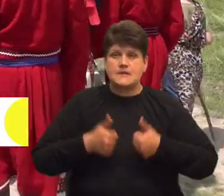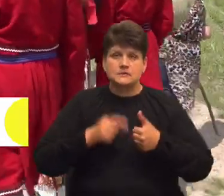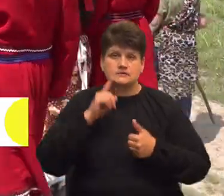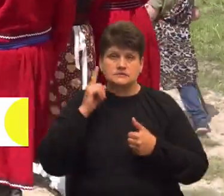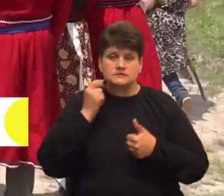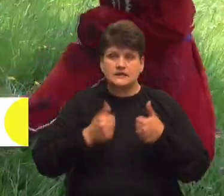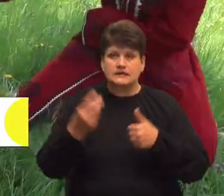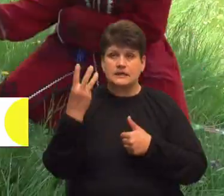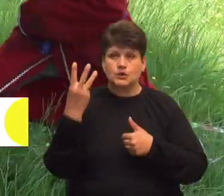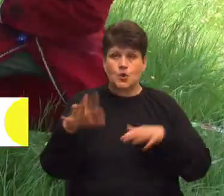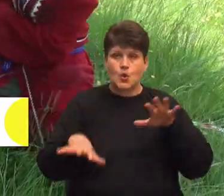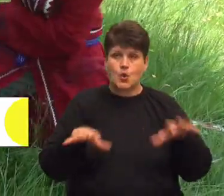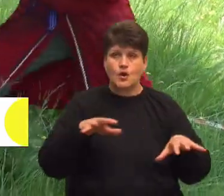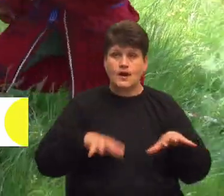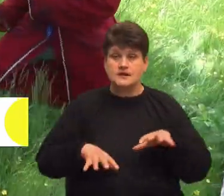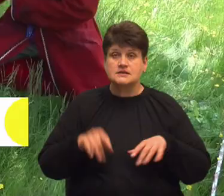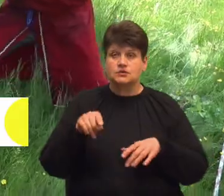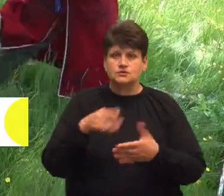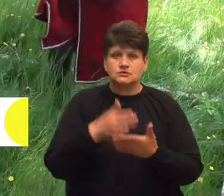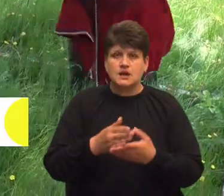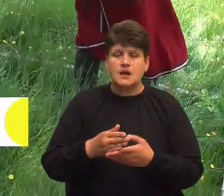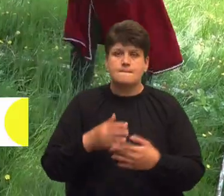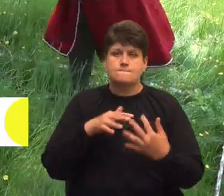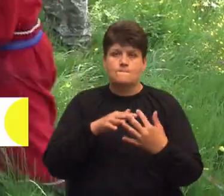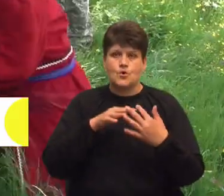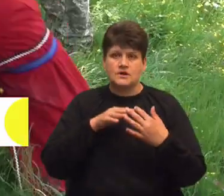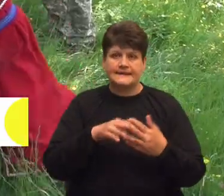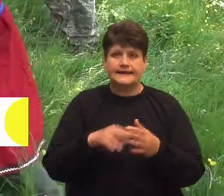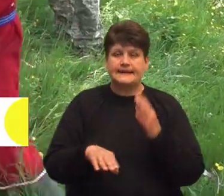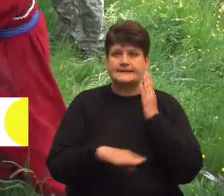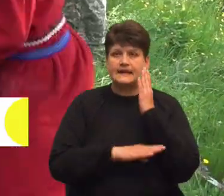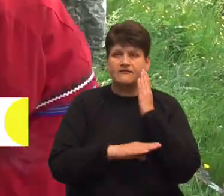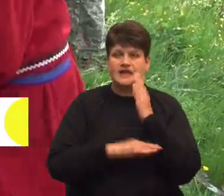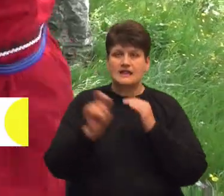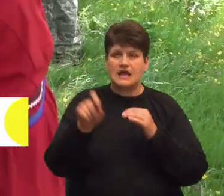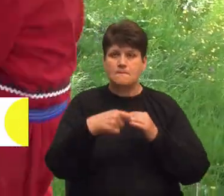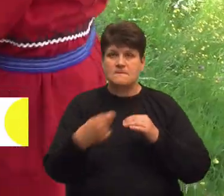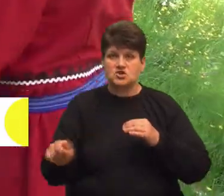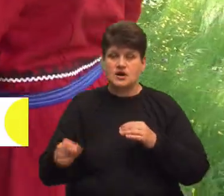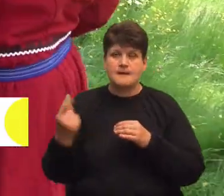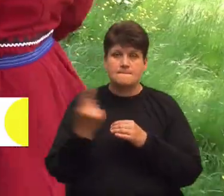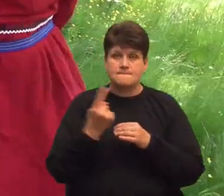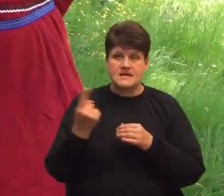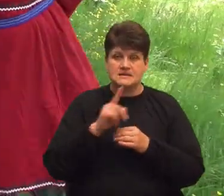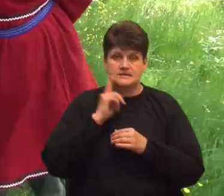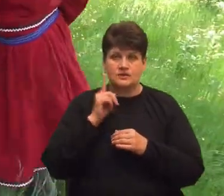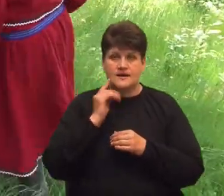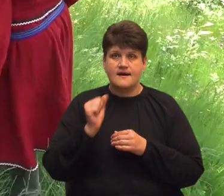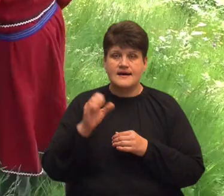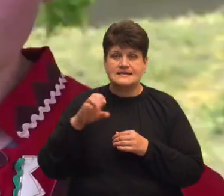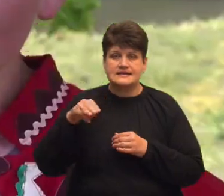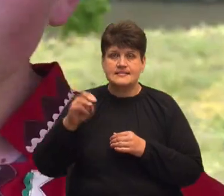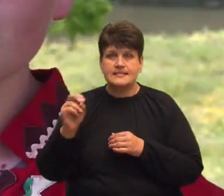на трьох локаціях тут відбувається бої на дерев'яних мечах першими в'ються учасники команд юні ацтеки та